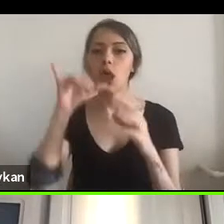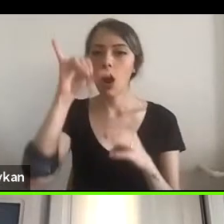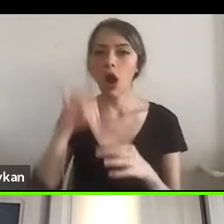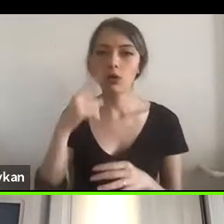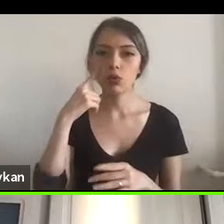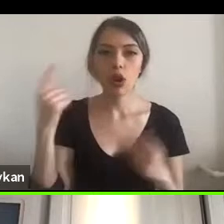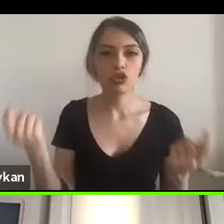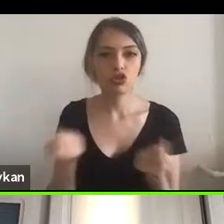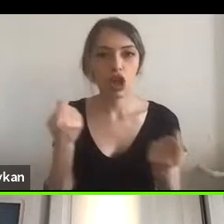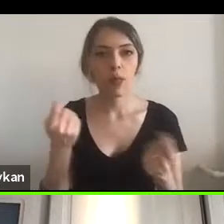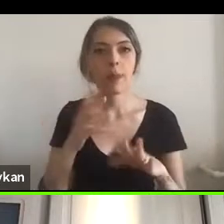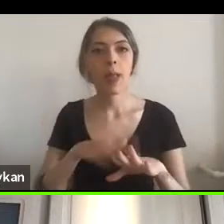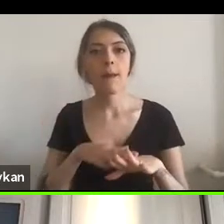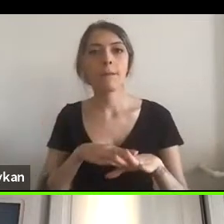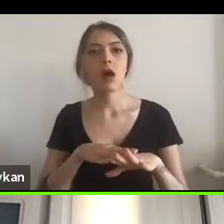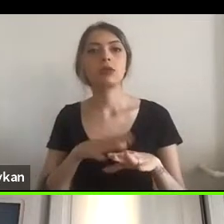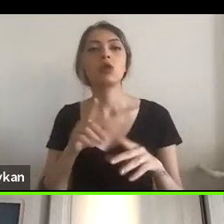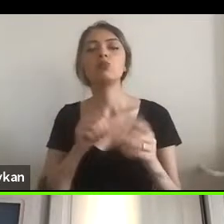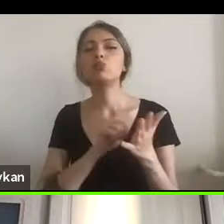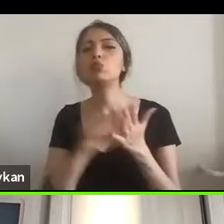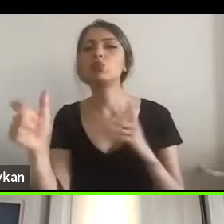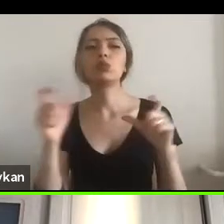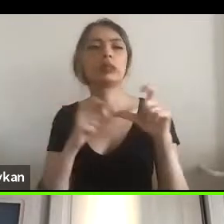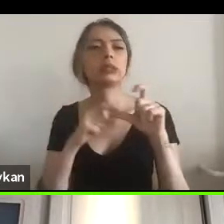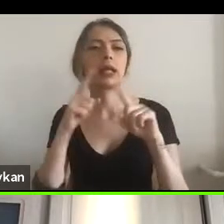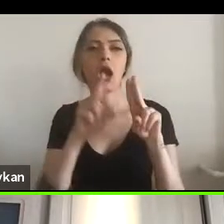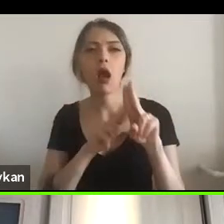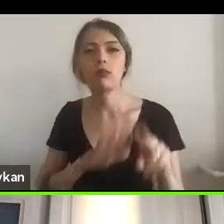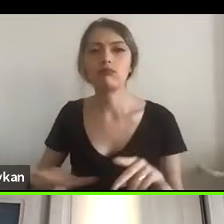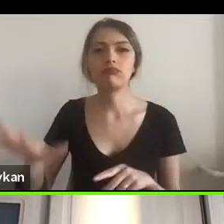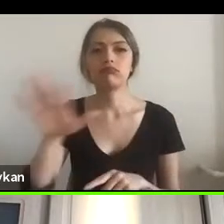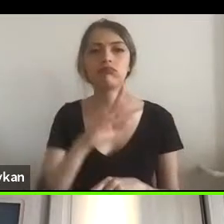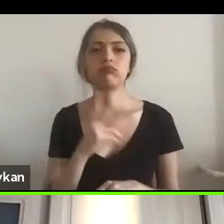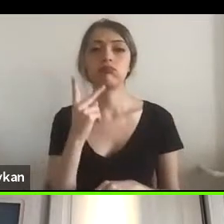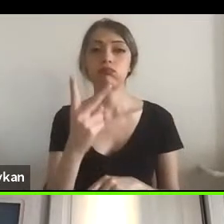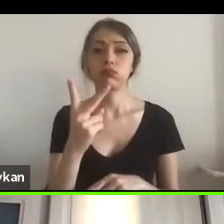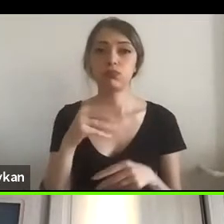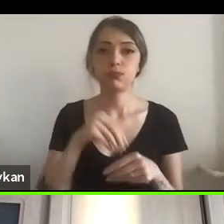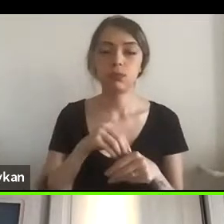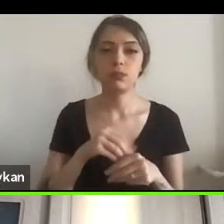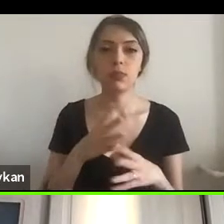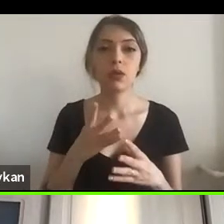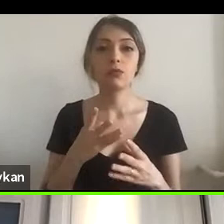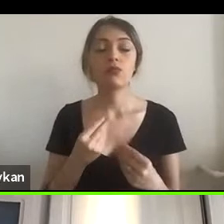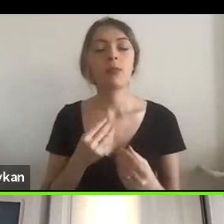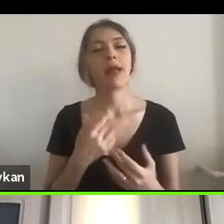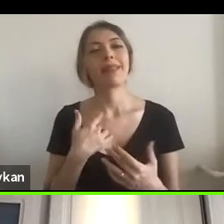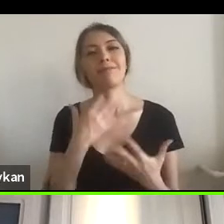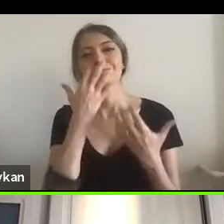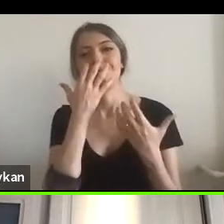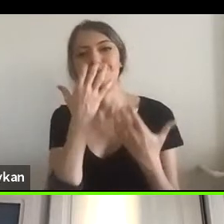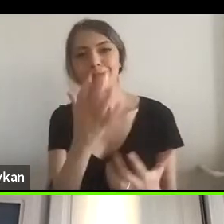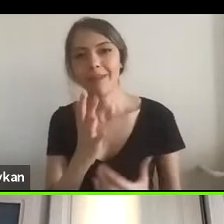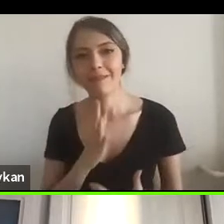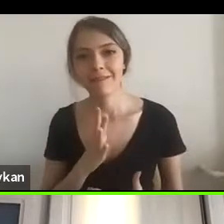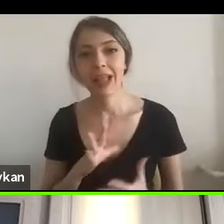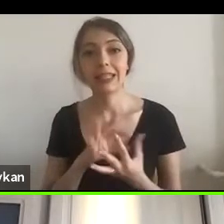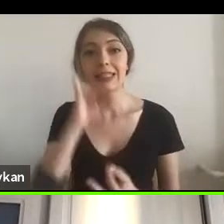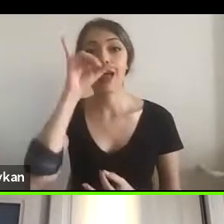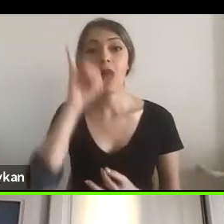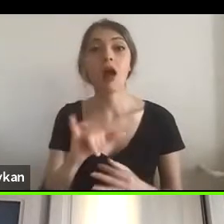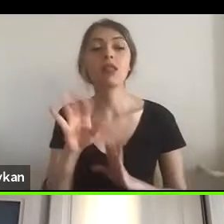izleme faaliyetleri yürüten bütün STK'lara çok ciddi şekilde içten öneriyorum. İnsan hakları